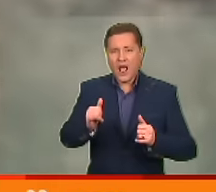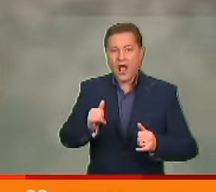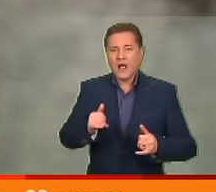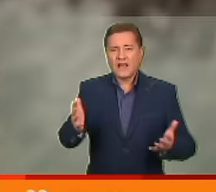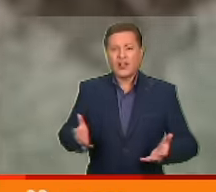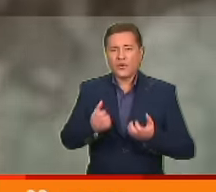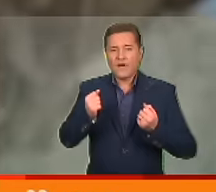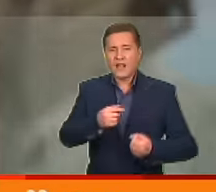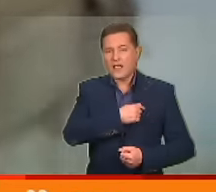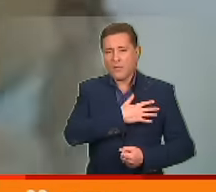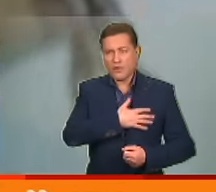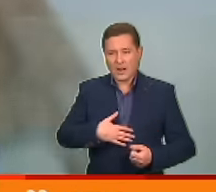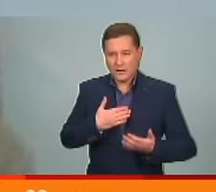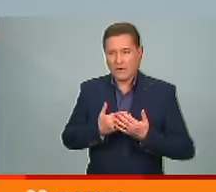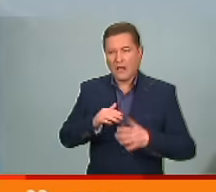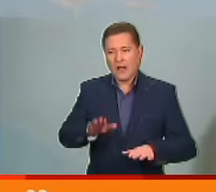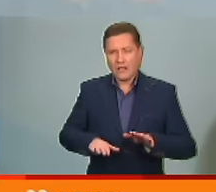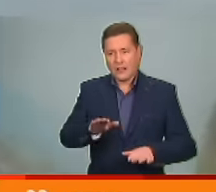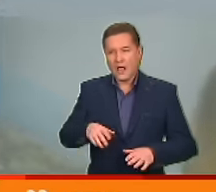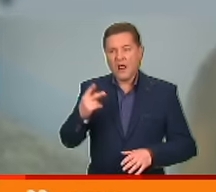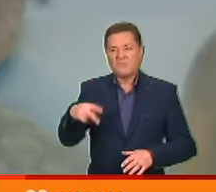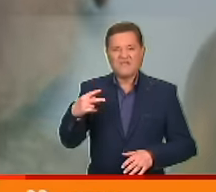А це кілограм, верно,